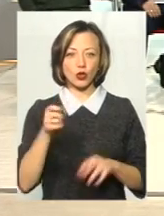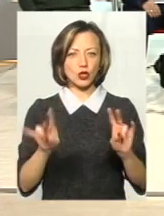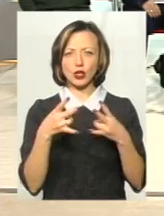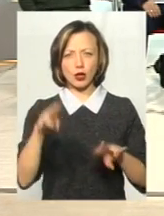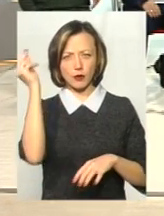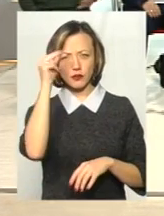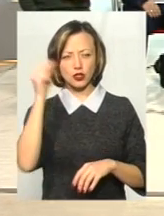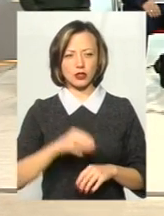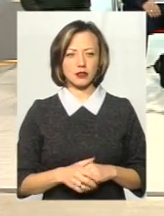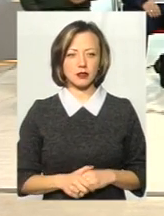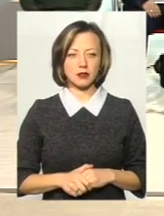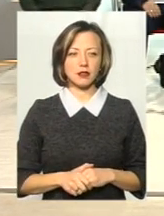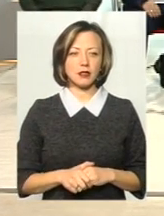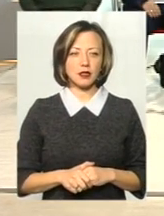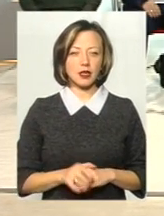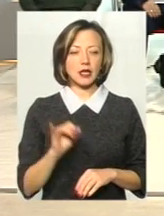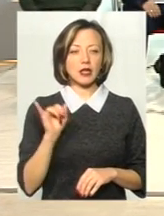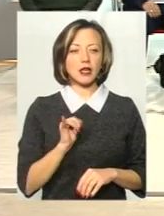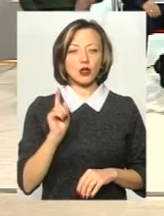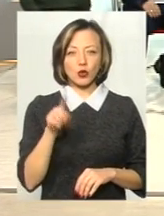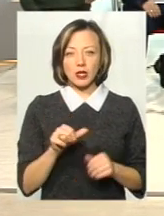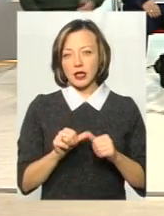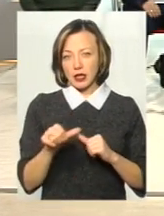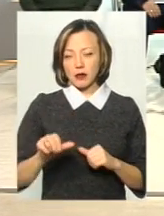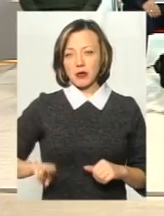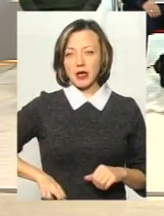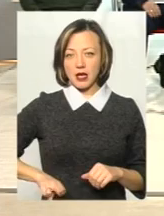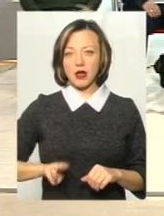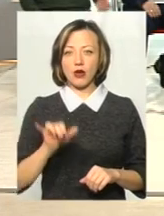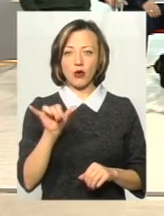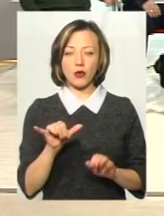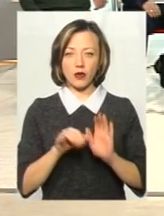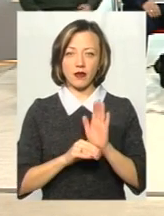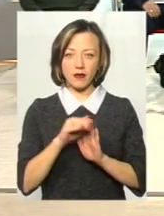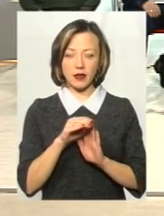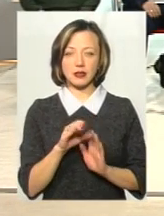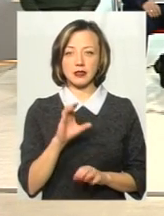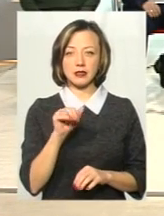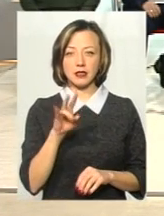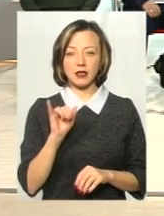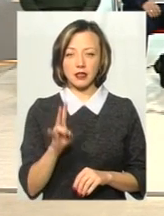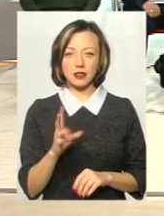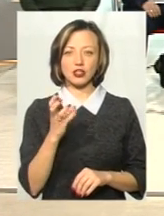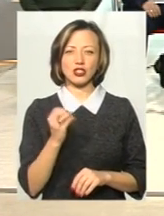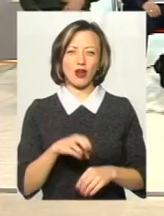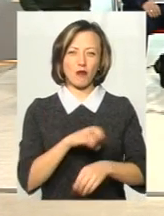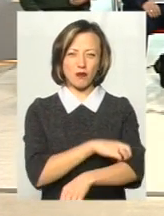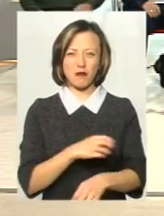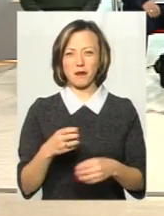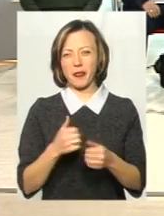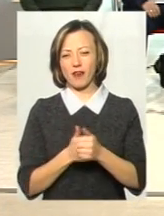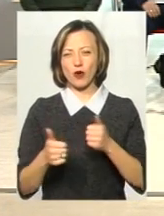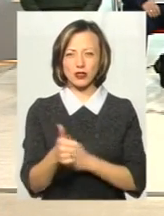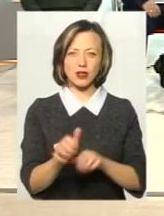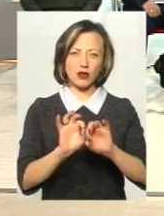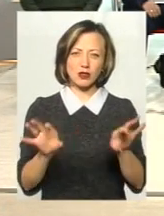треба вчитися. І тоді, крім Сіліна, виступав Ступарик, був такий комсомольський вождь у нас, вони там виступали і